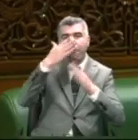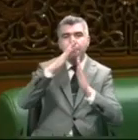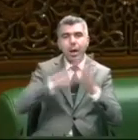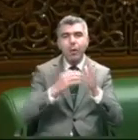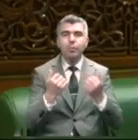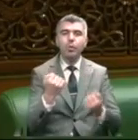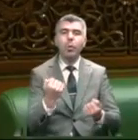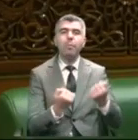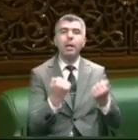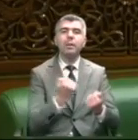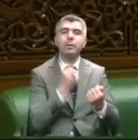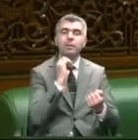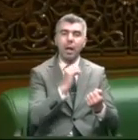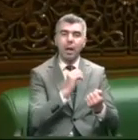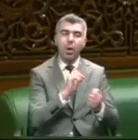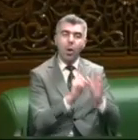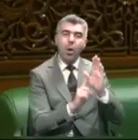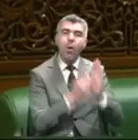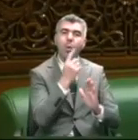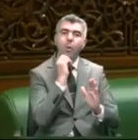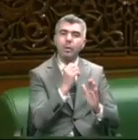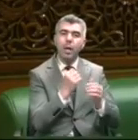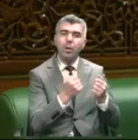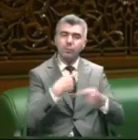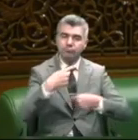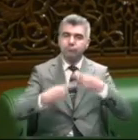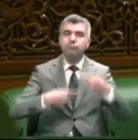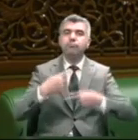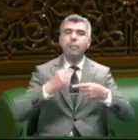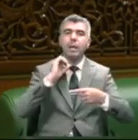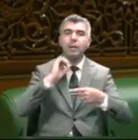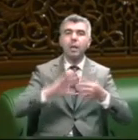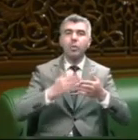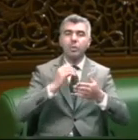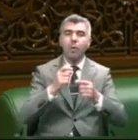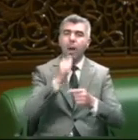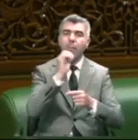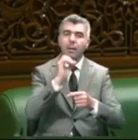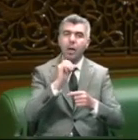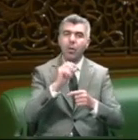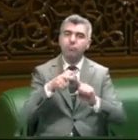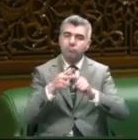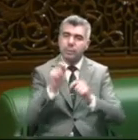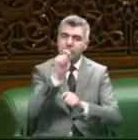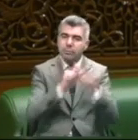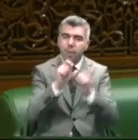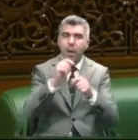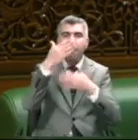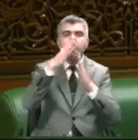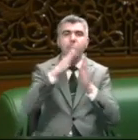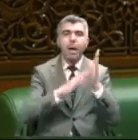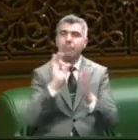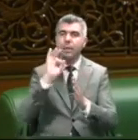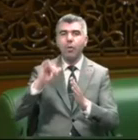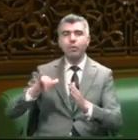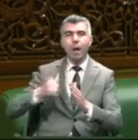السيد الوزير والنموذج الاولي لمركبه تعمل بالهيدروجين قام بتطويرها شاب مغربي ولا ادل